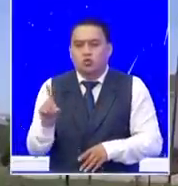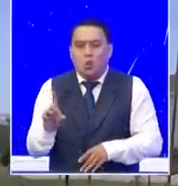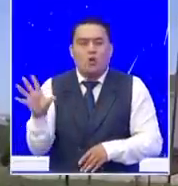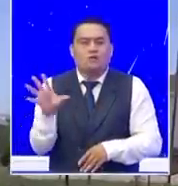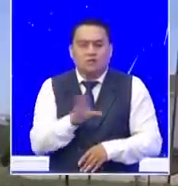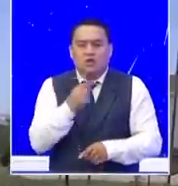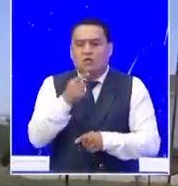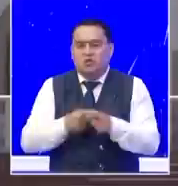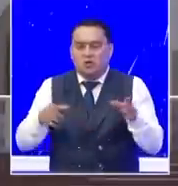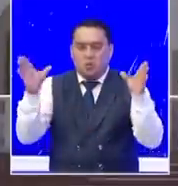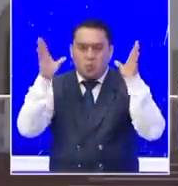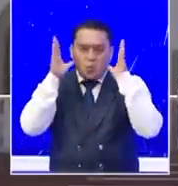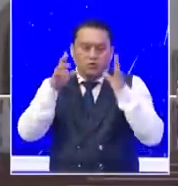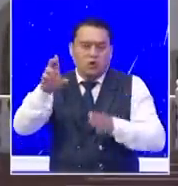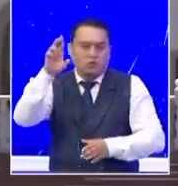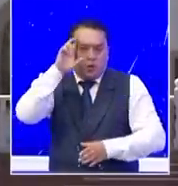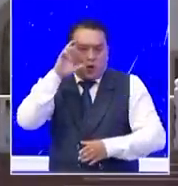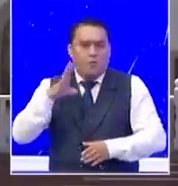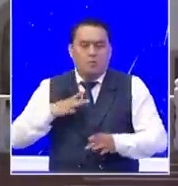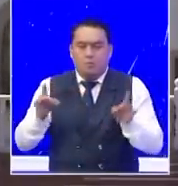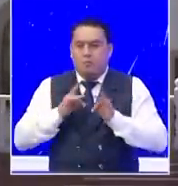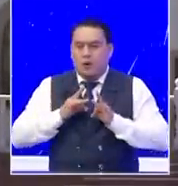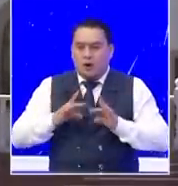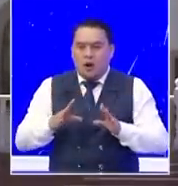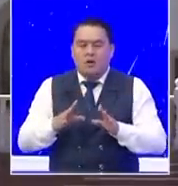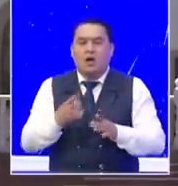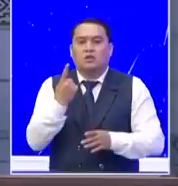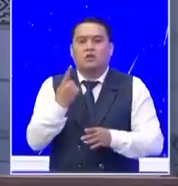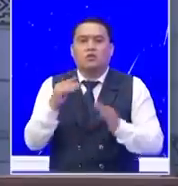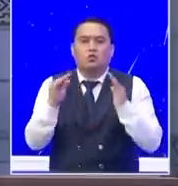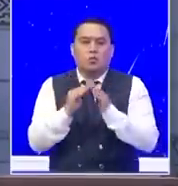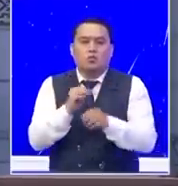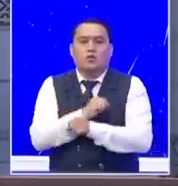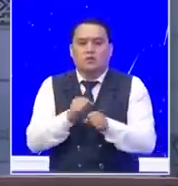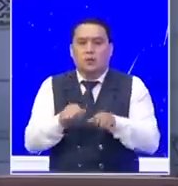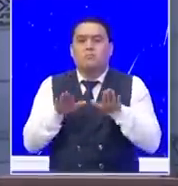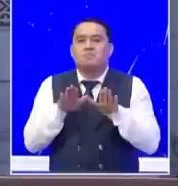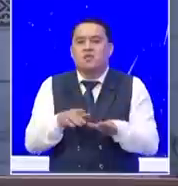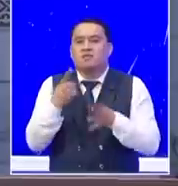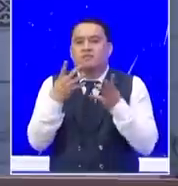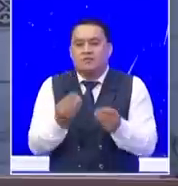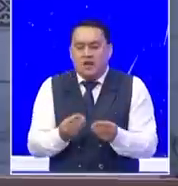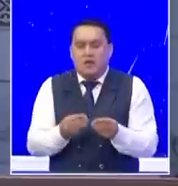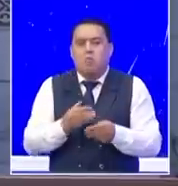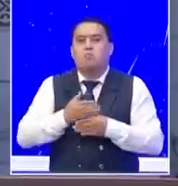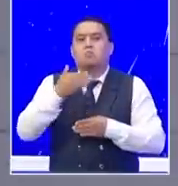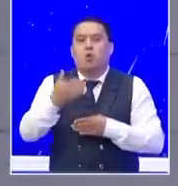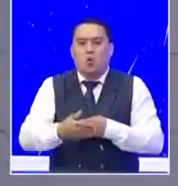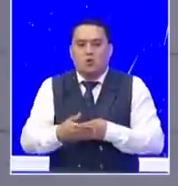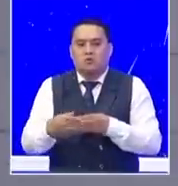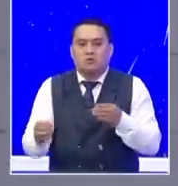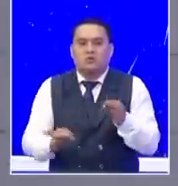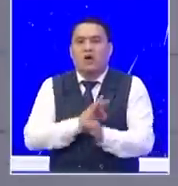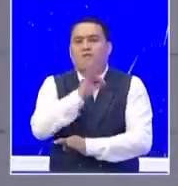придерживается львиная доля мусульман страны, совершать праздничную молитву одному дома нельзя. Вместо этого в день ураза Айд, после того, как взошло